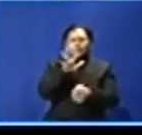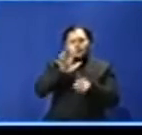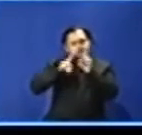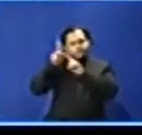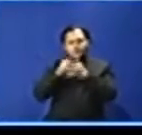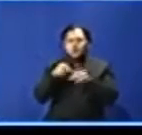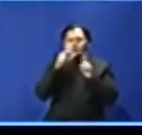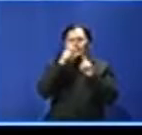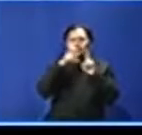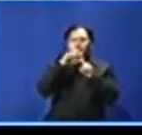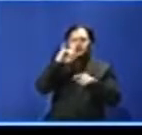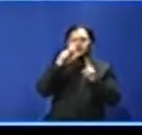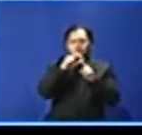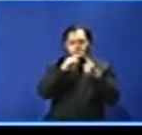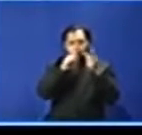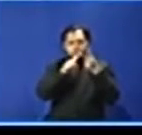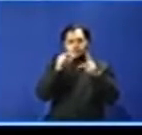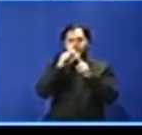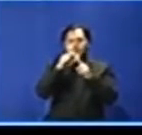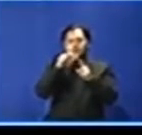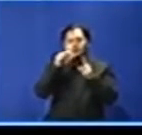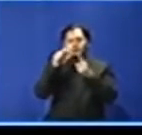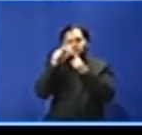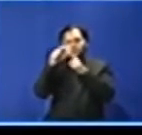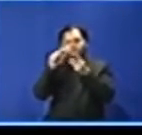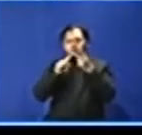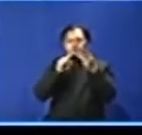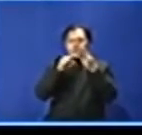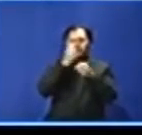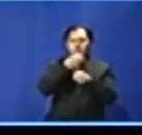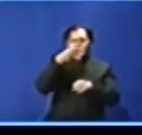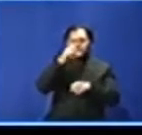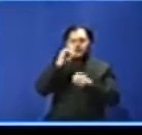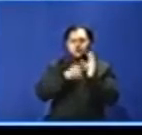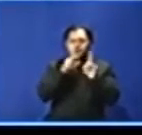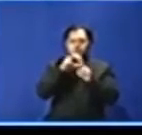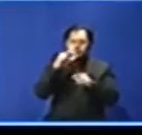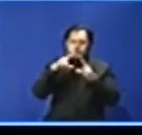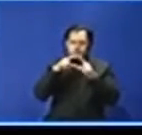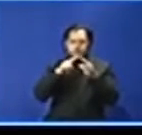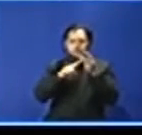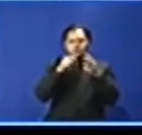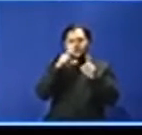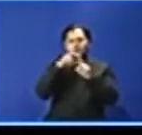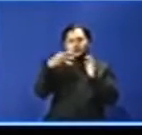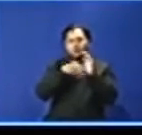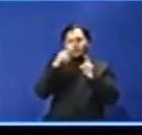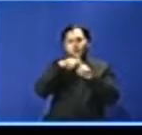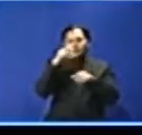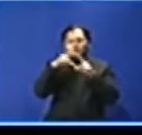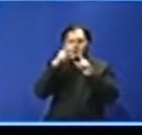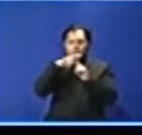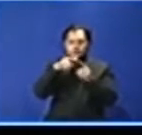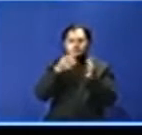PDIP Perjuangan P3 Gerindra Demokrat dan Partai Hanura